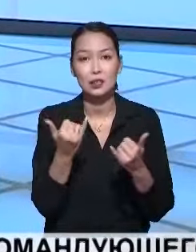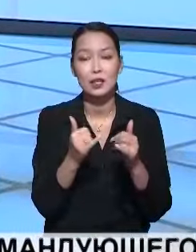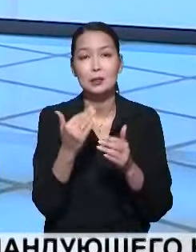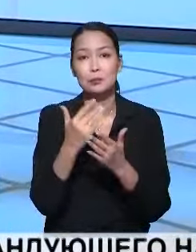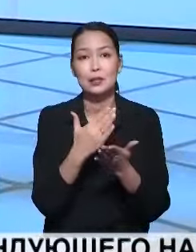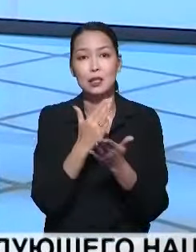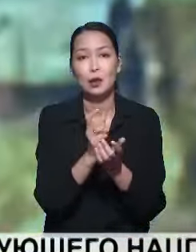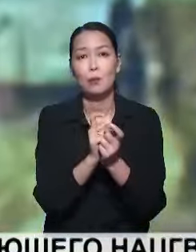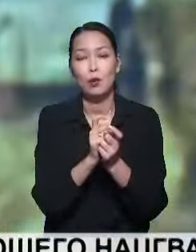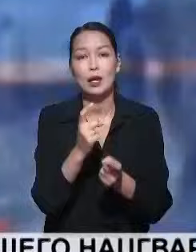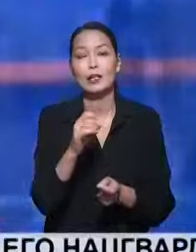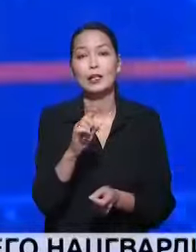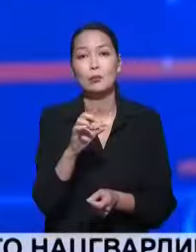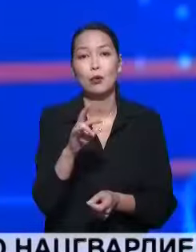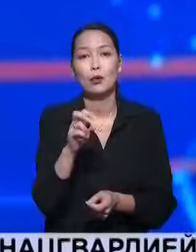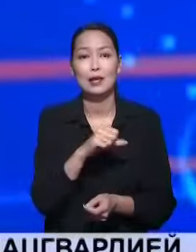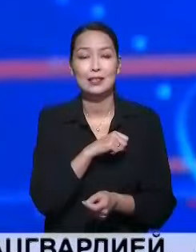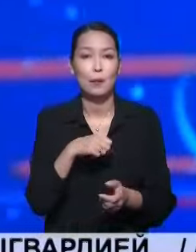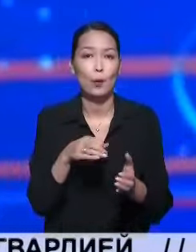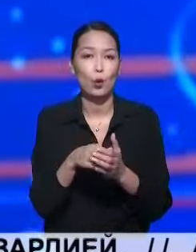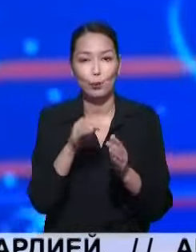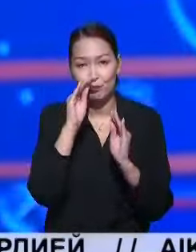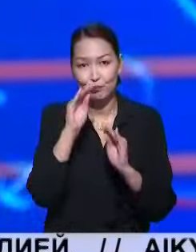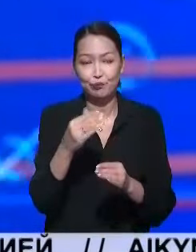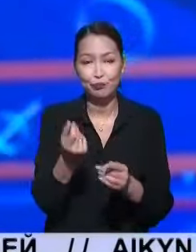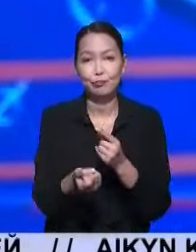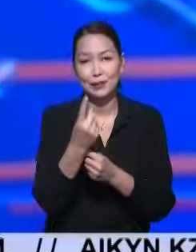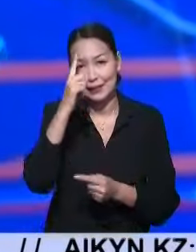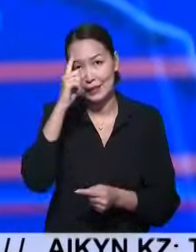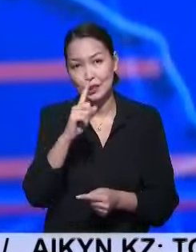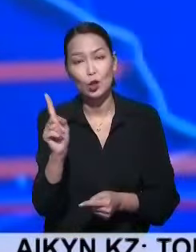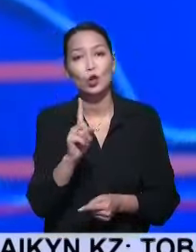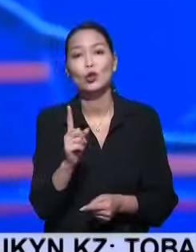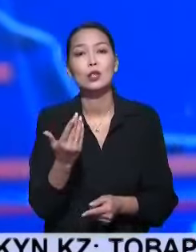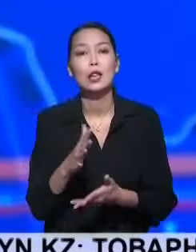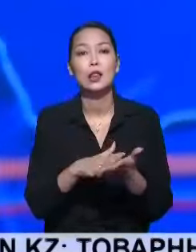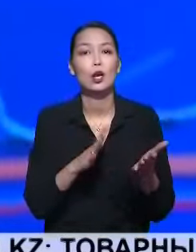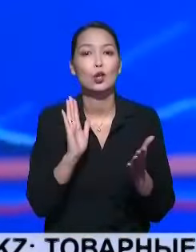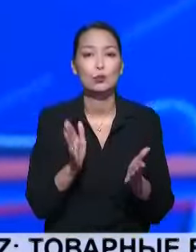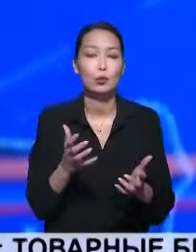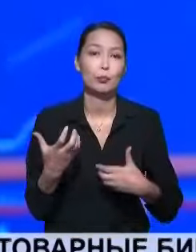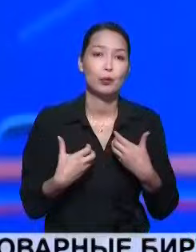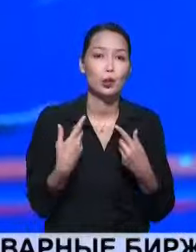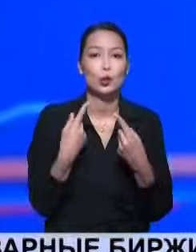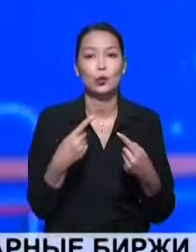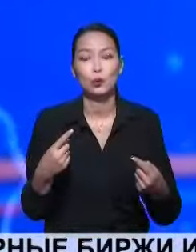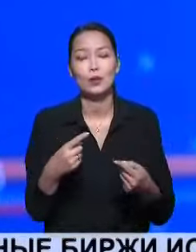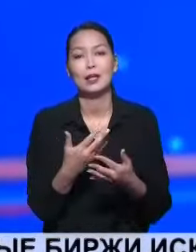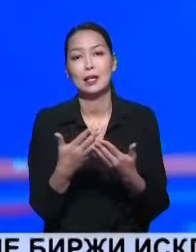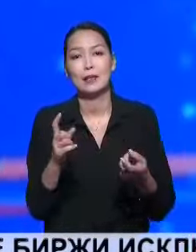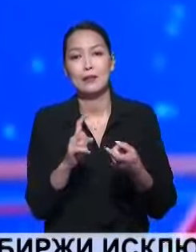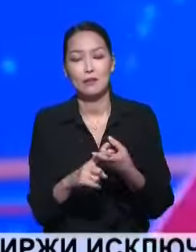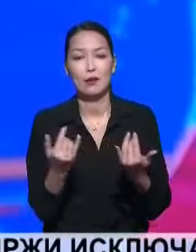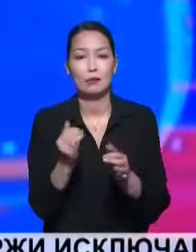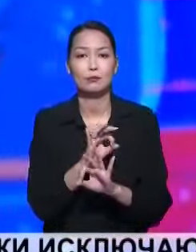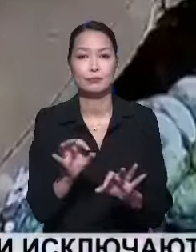с Хизбуллой. Сама группировка обвинила в произошедшем Израиль, чего ожидать дальше и стоит ли опасаться других средств связи, расскажет